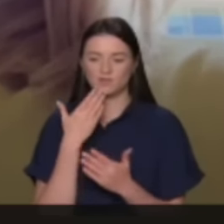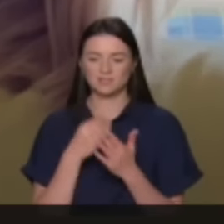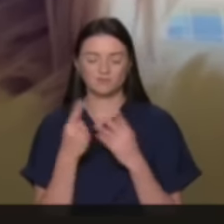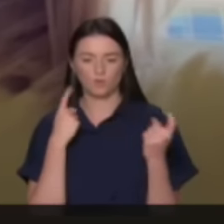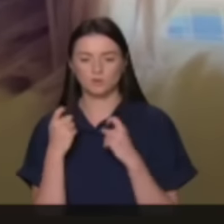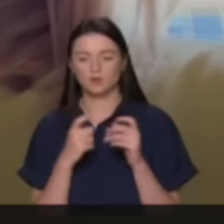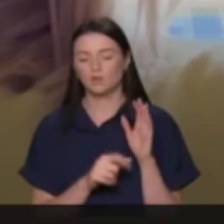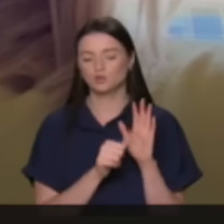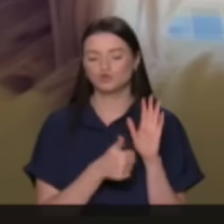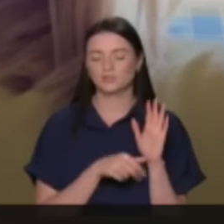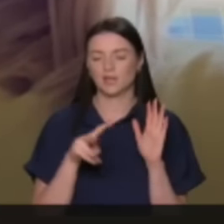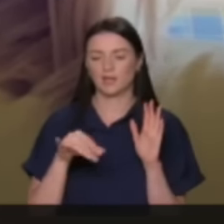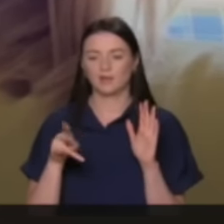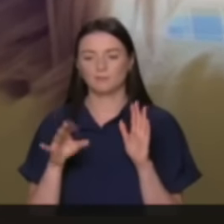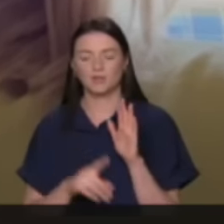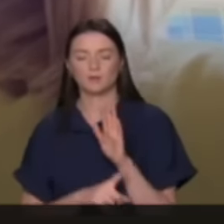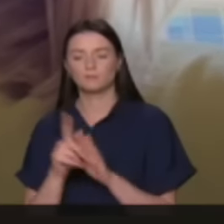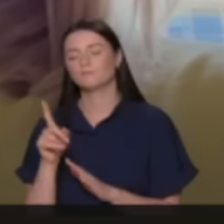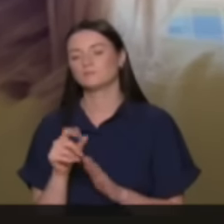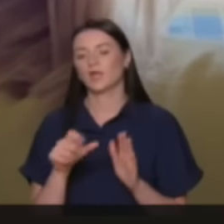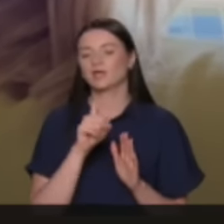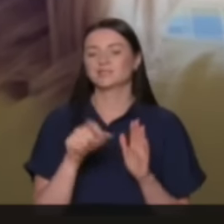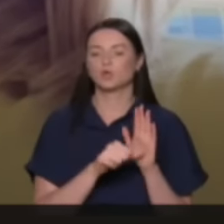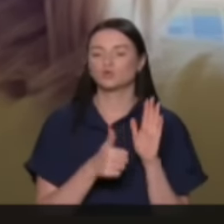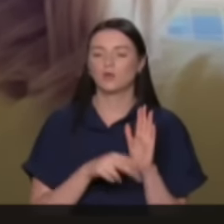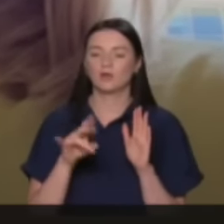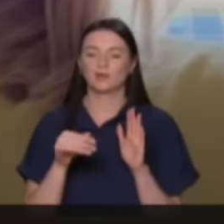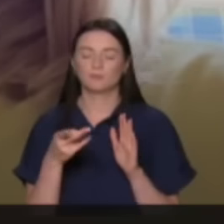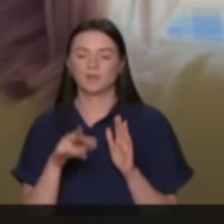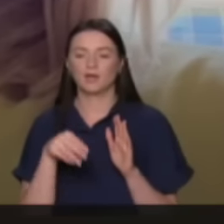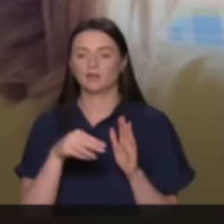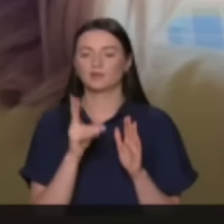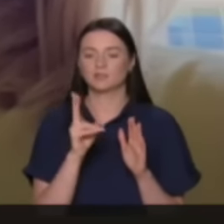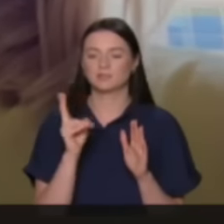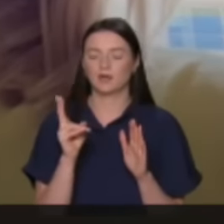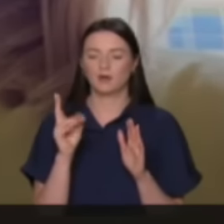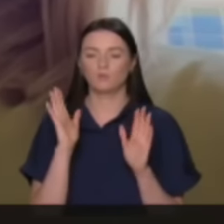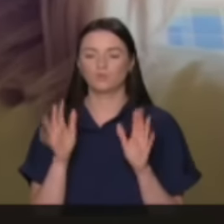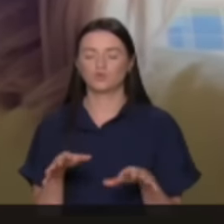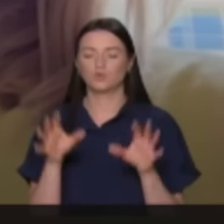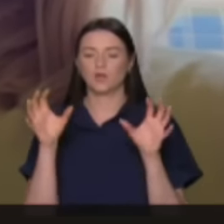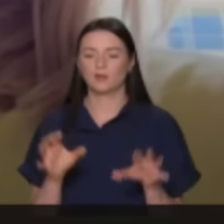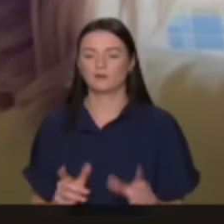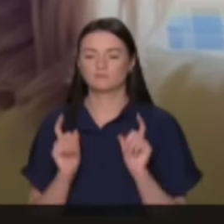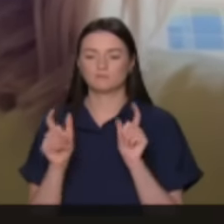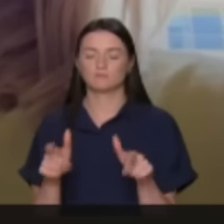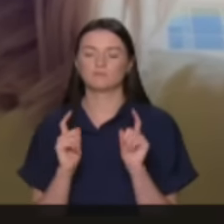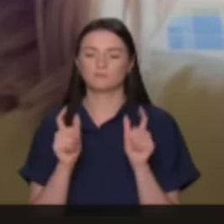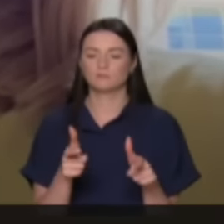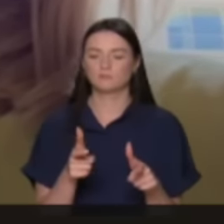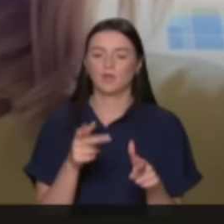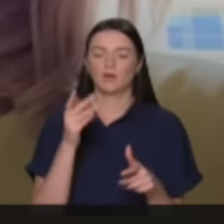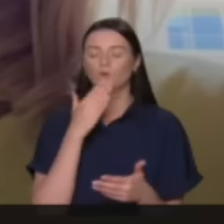16 липня? З 16 липня ТЦК вже легально буде направляти повістки на останні